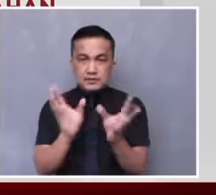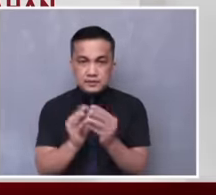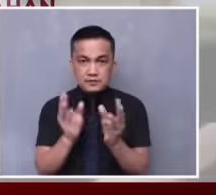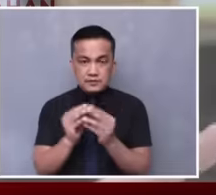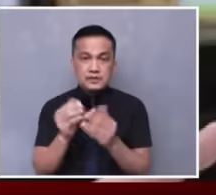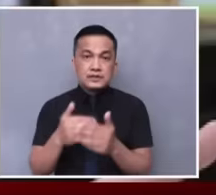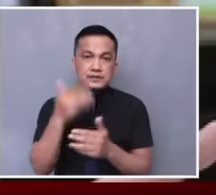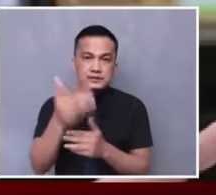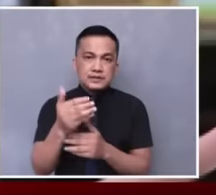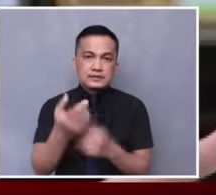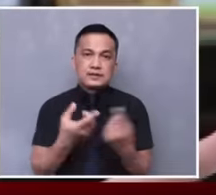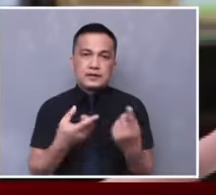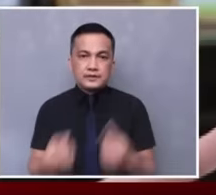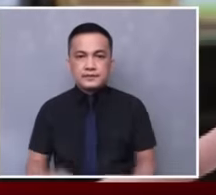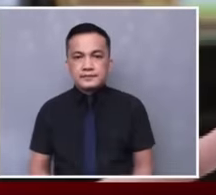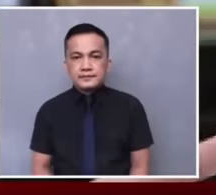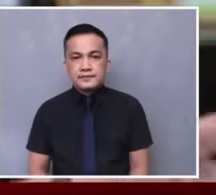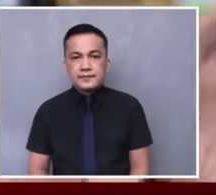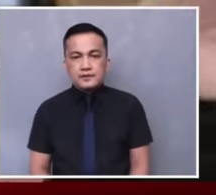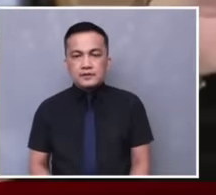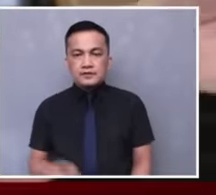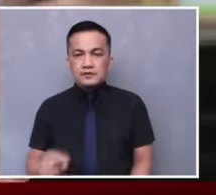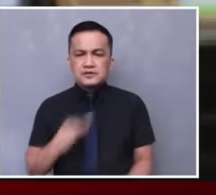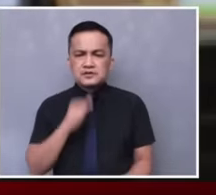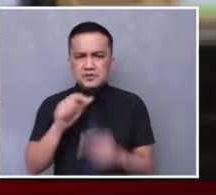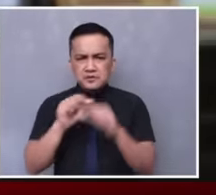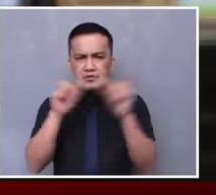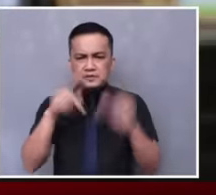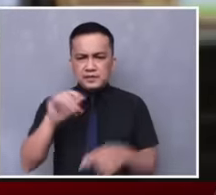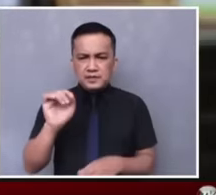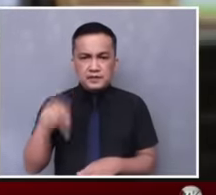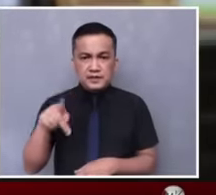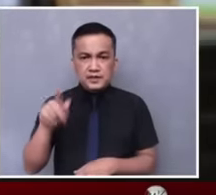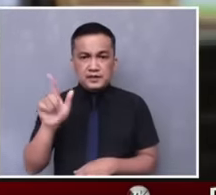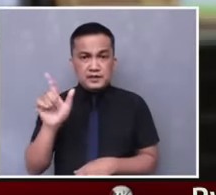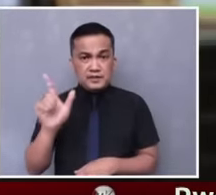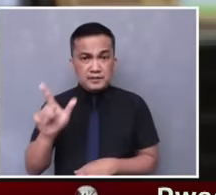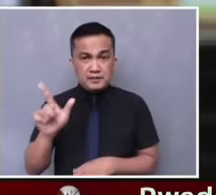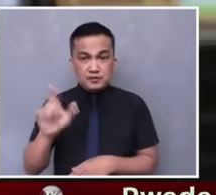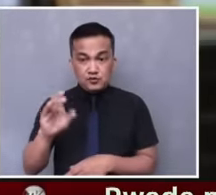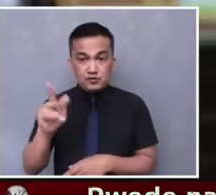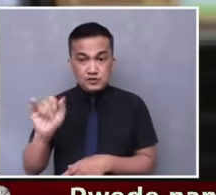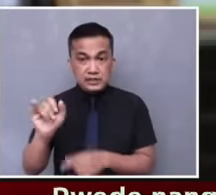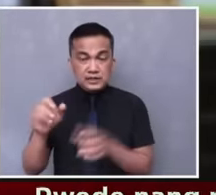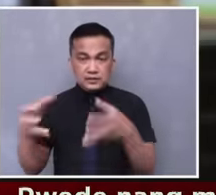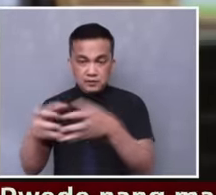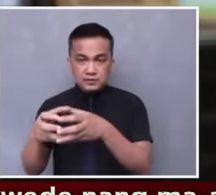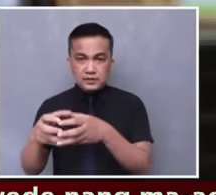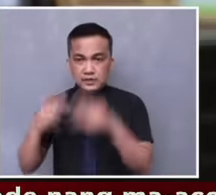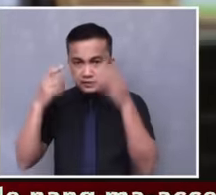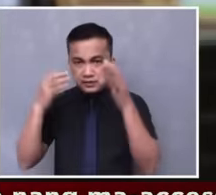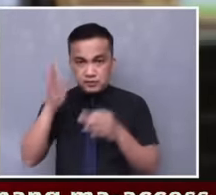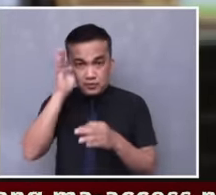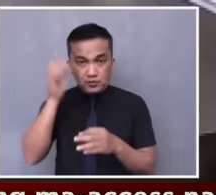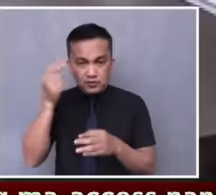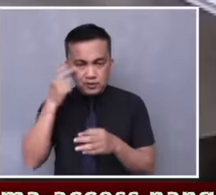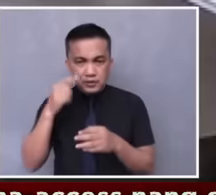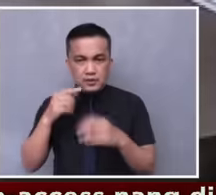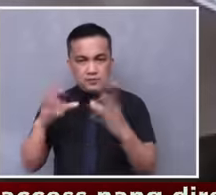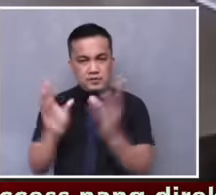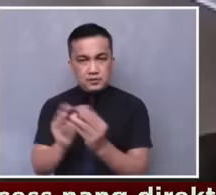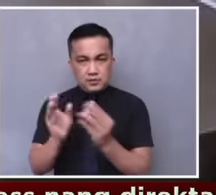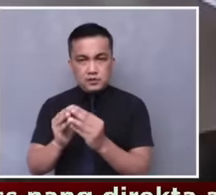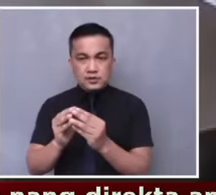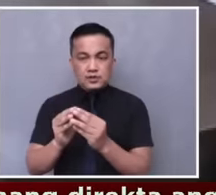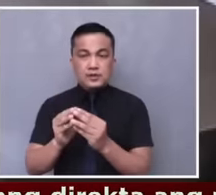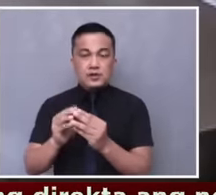na hakbang. Hindi naman ikinagulat ang PDP Kusi Wing ang desisyon ni Go. Magpupulong ang PDP laban Kusi Wing bukas,